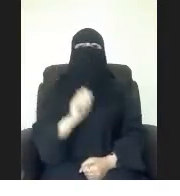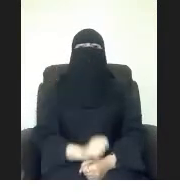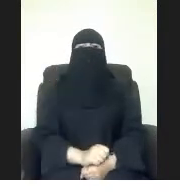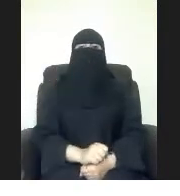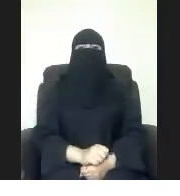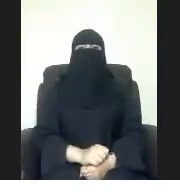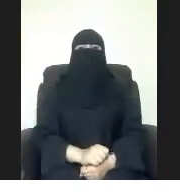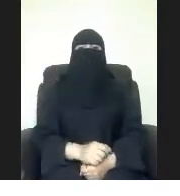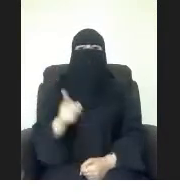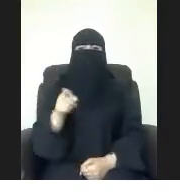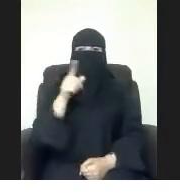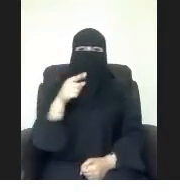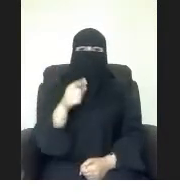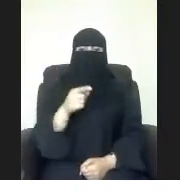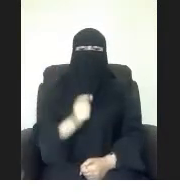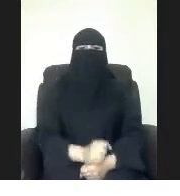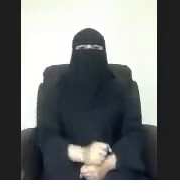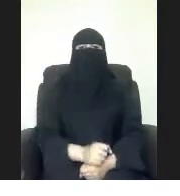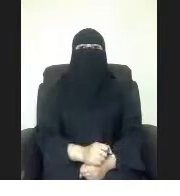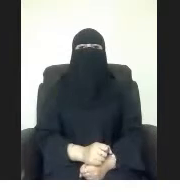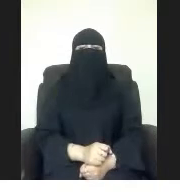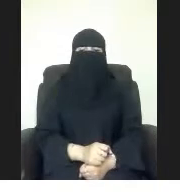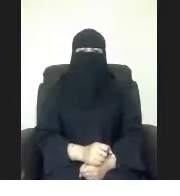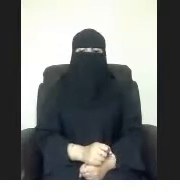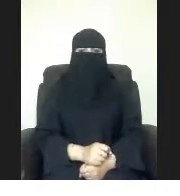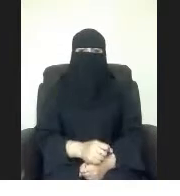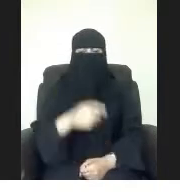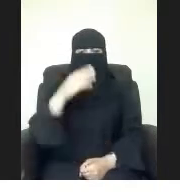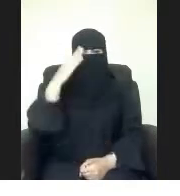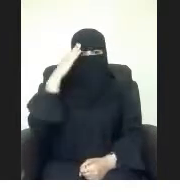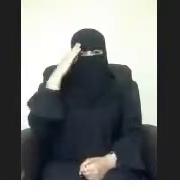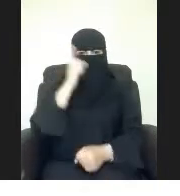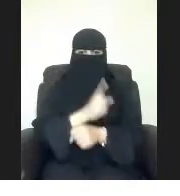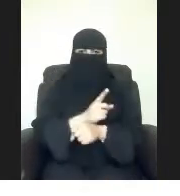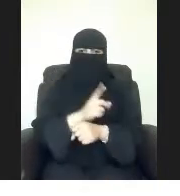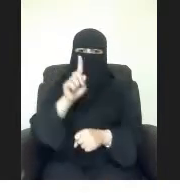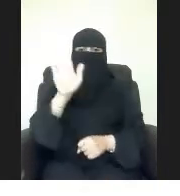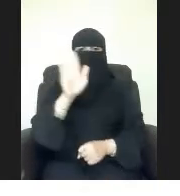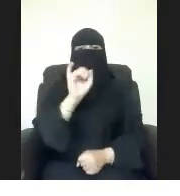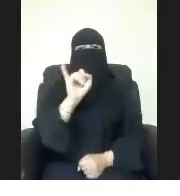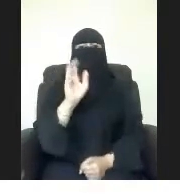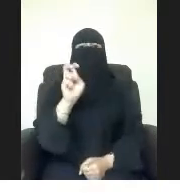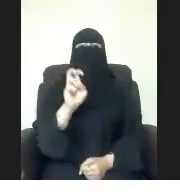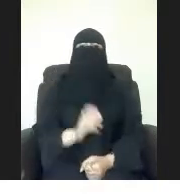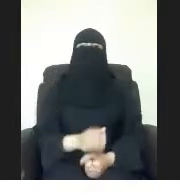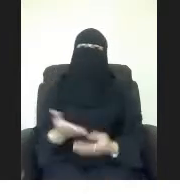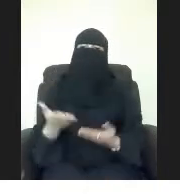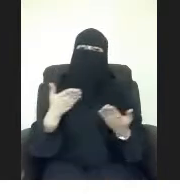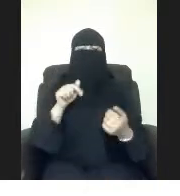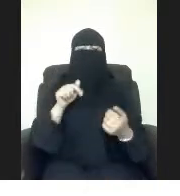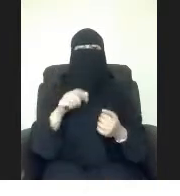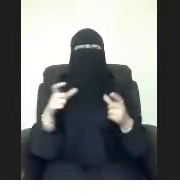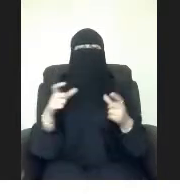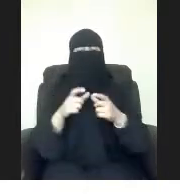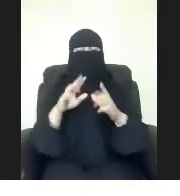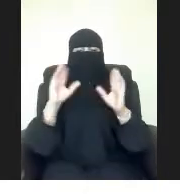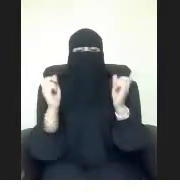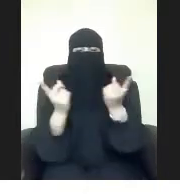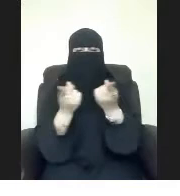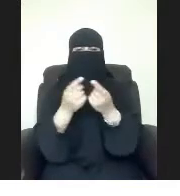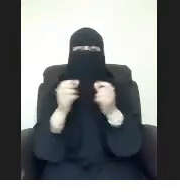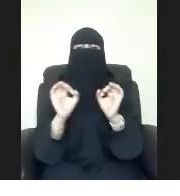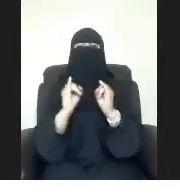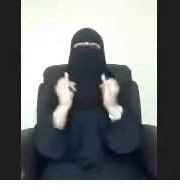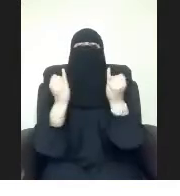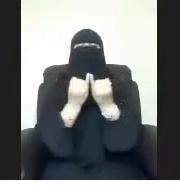لي الأستاذ عبدالله الشهران رئيس الجلسة، أستاذ بسمة القحطاني على دعوتكم الكريمة وجهودكم في تنظيم هذا الملتقى،